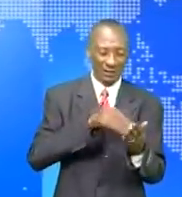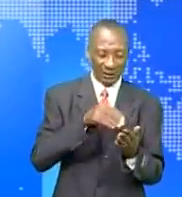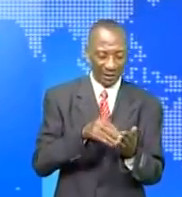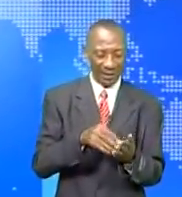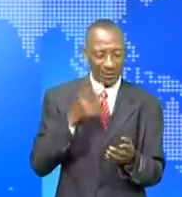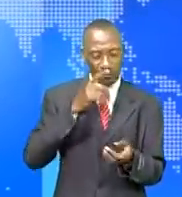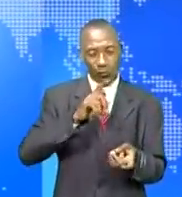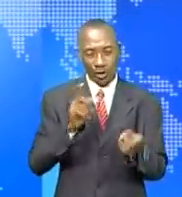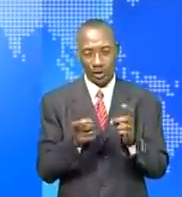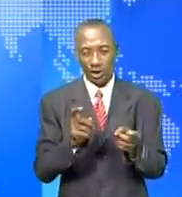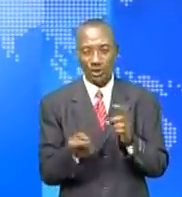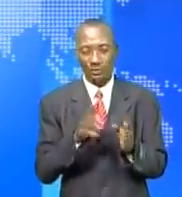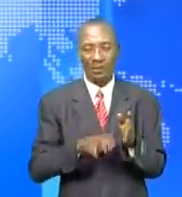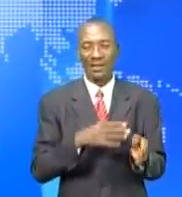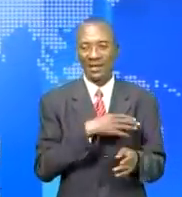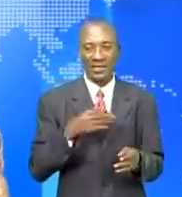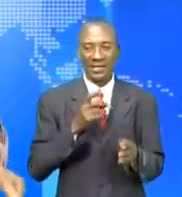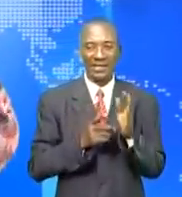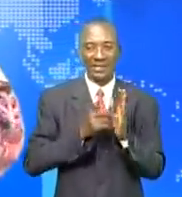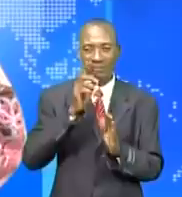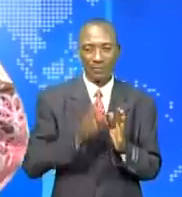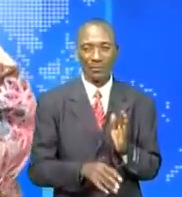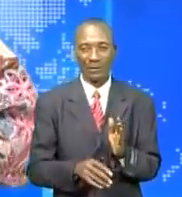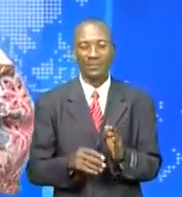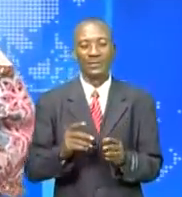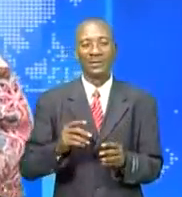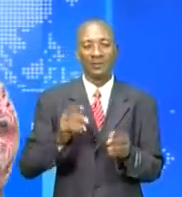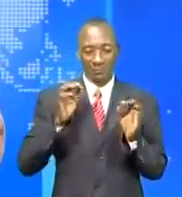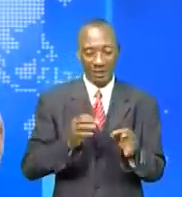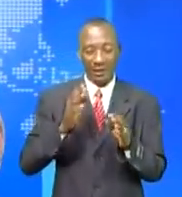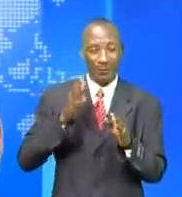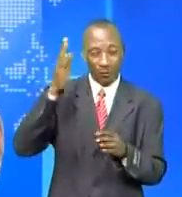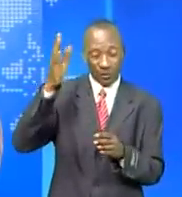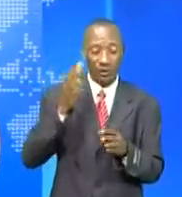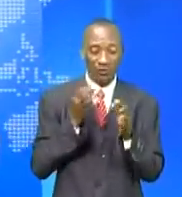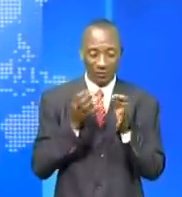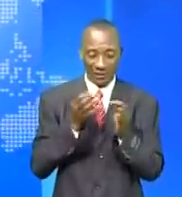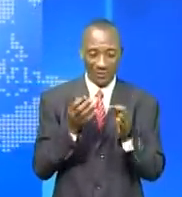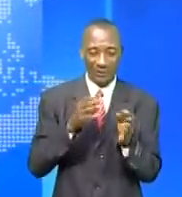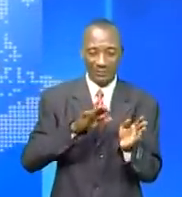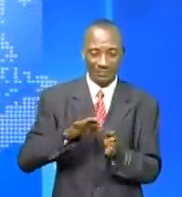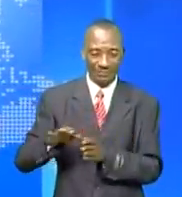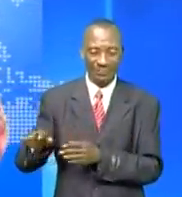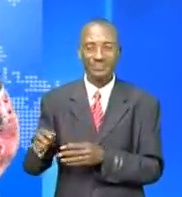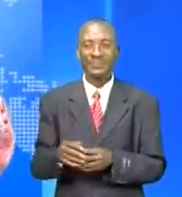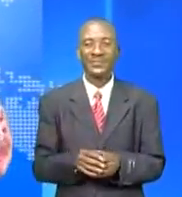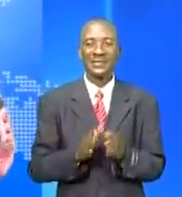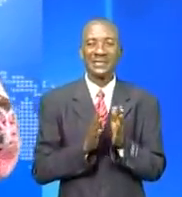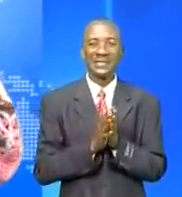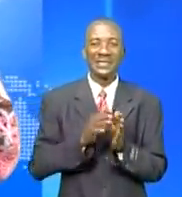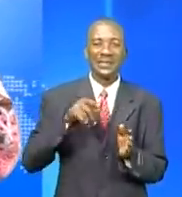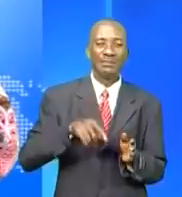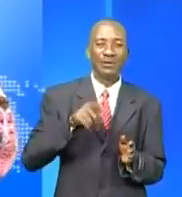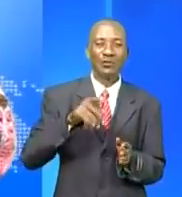des transports fluviales, de l'espace CICOS. Nous y reviendrons. 8 millions de tonnes de riz arrivent en provenance